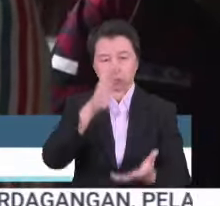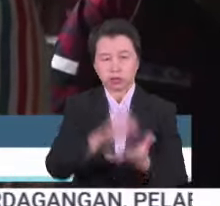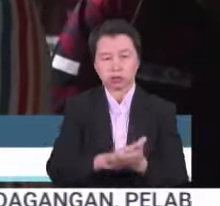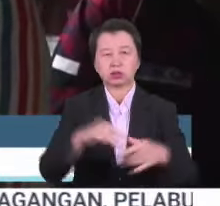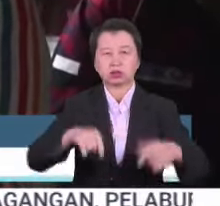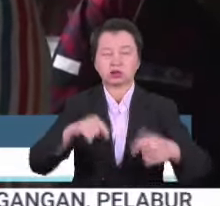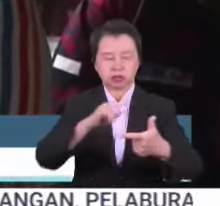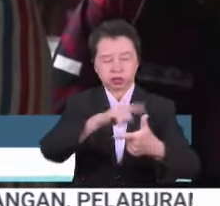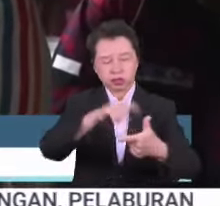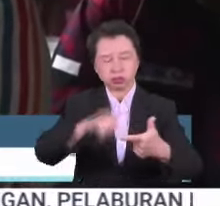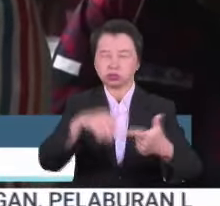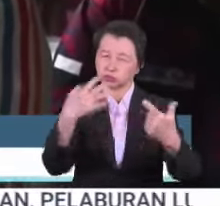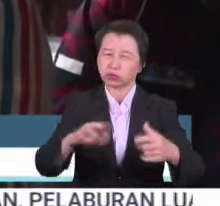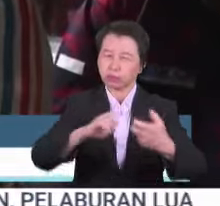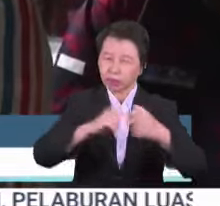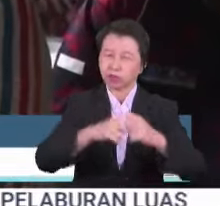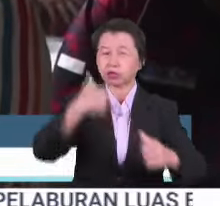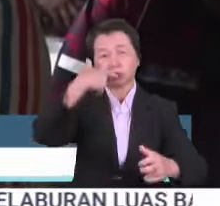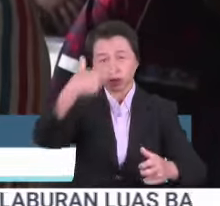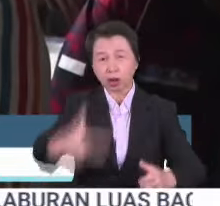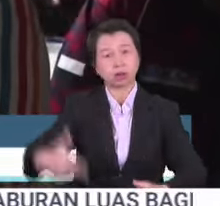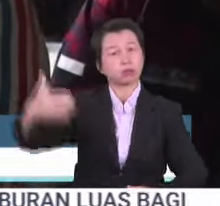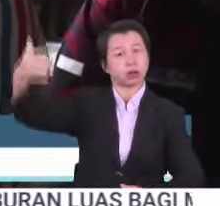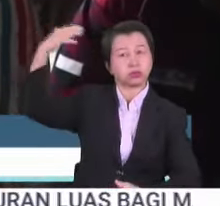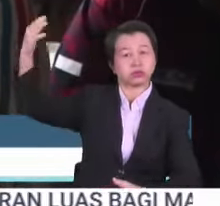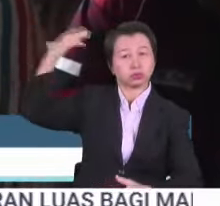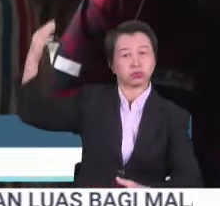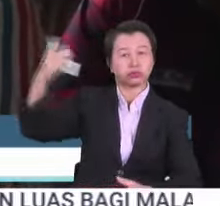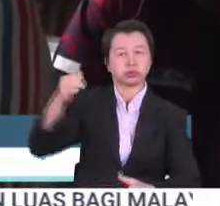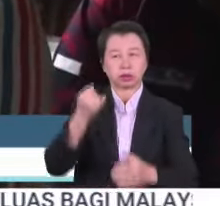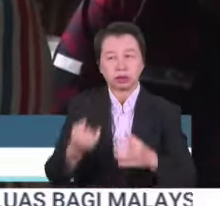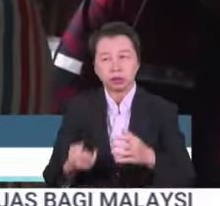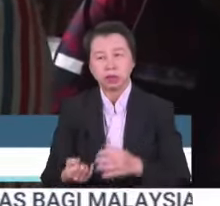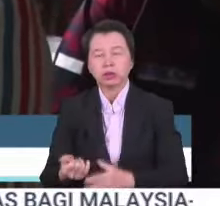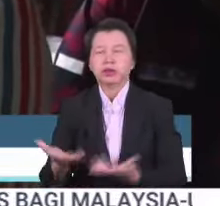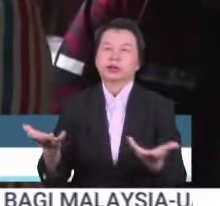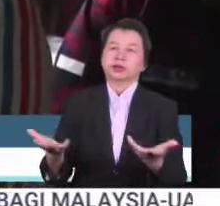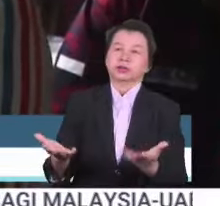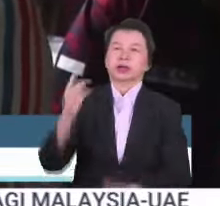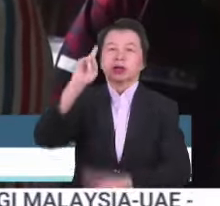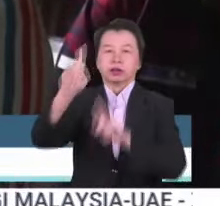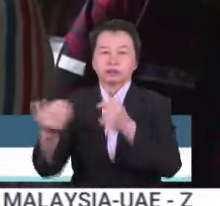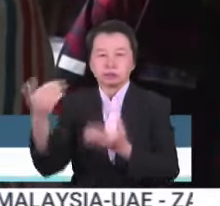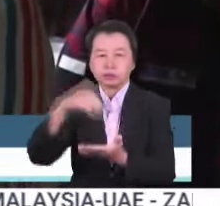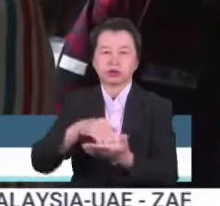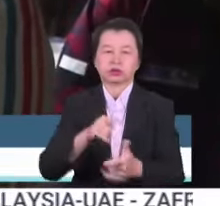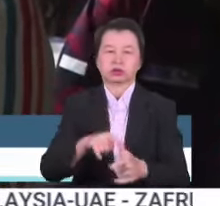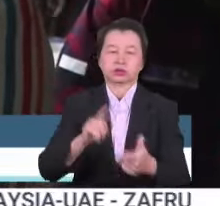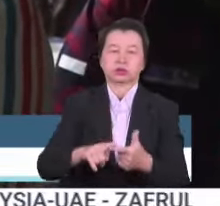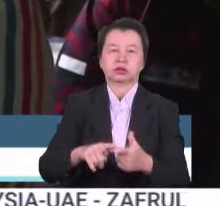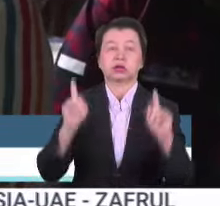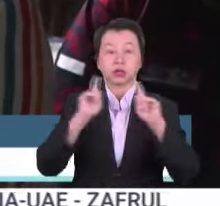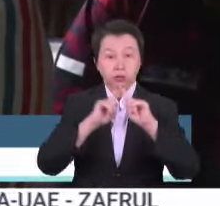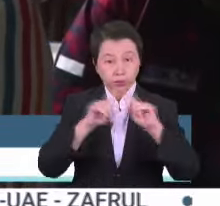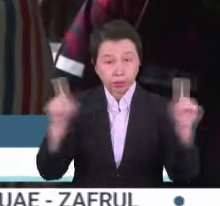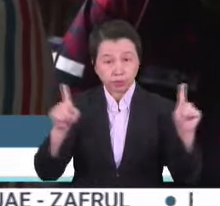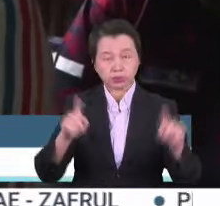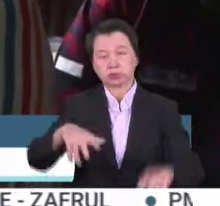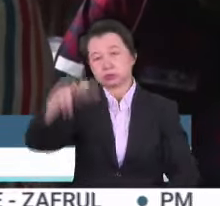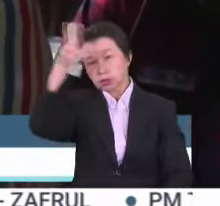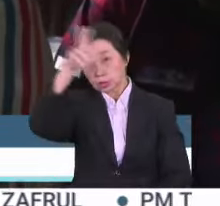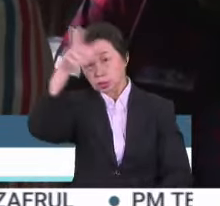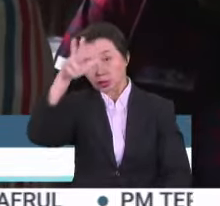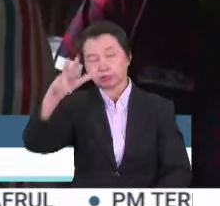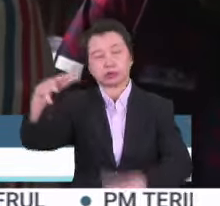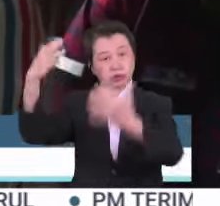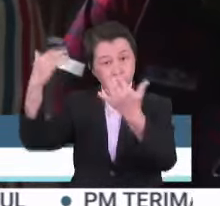lama yang diputar balikkan. Tapi walau bagaimanapun, kerajaan